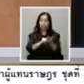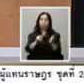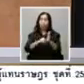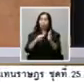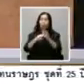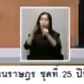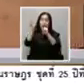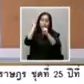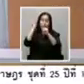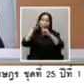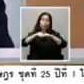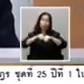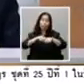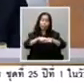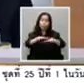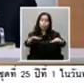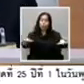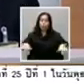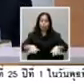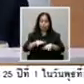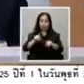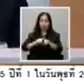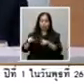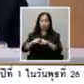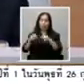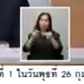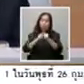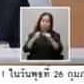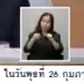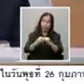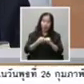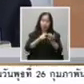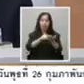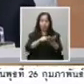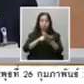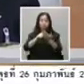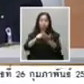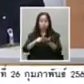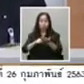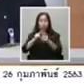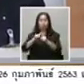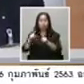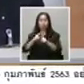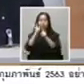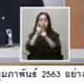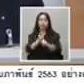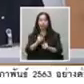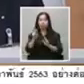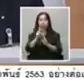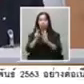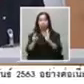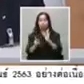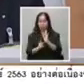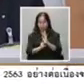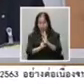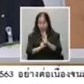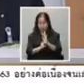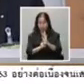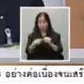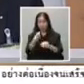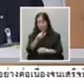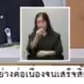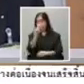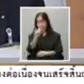ปเพื่อซักถามข้อเท็จจริงและเสนอแนะต่อปัญหาต่อคณะรัฐมนตรีตามรัฐธรรมนูญมาตรา152ได้อนุญาตให้แ